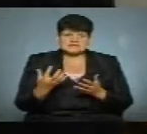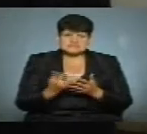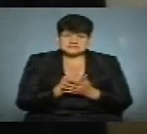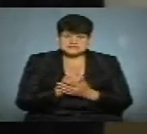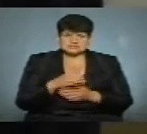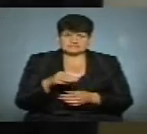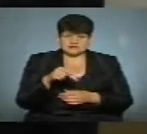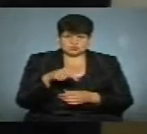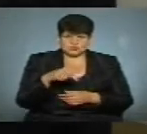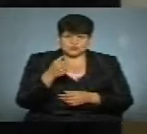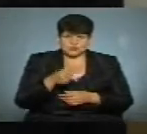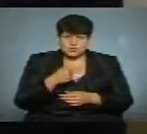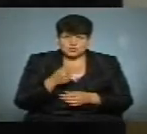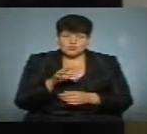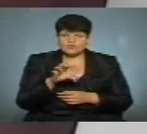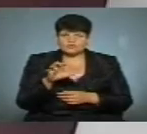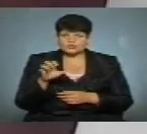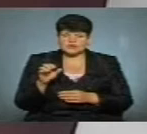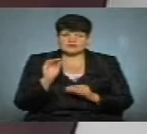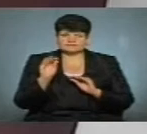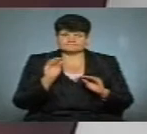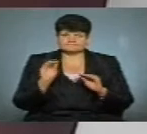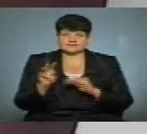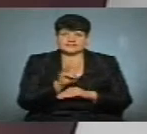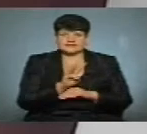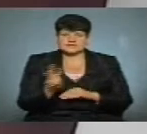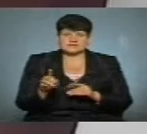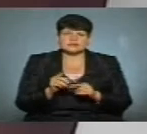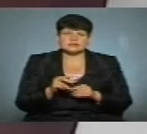у травні цього року. Фотографії ікон розмістили на сайті